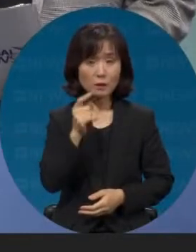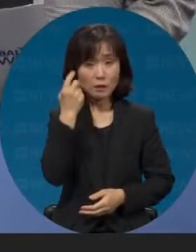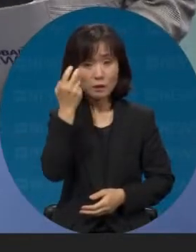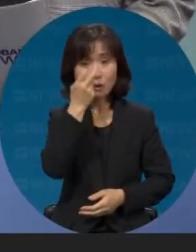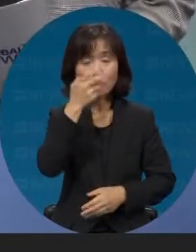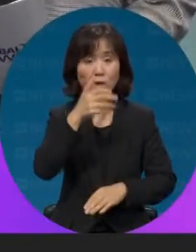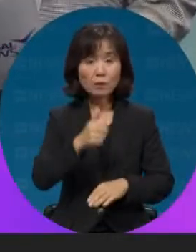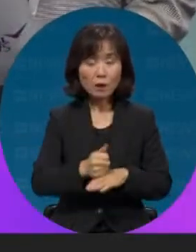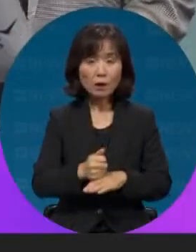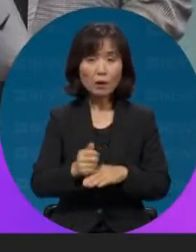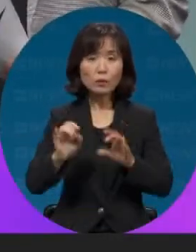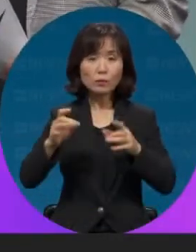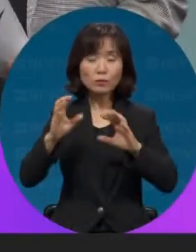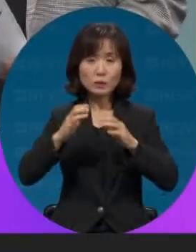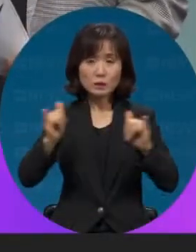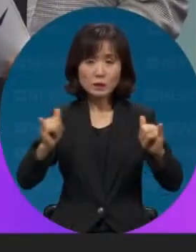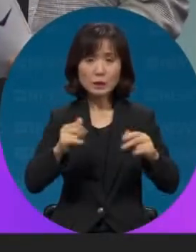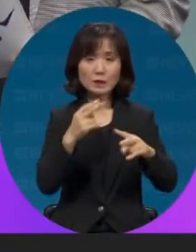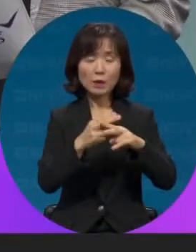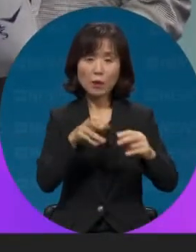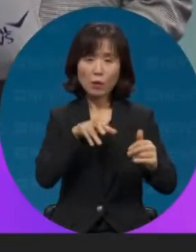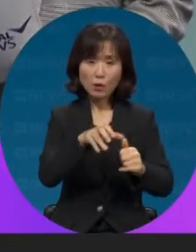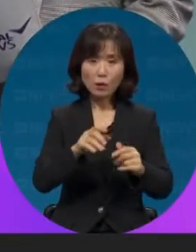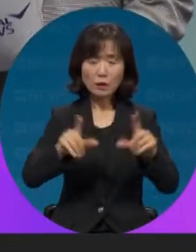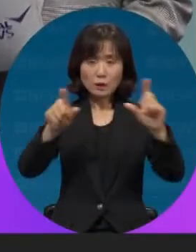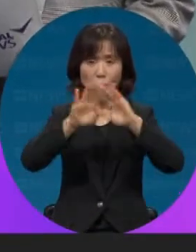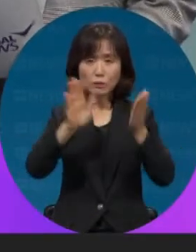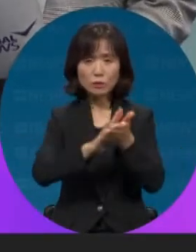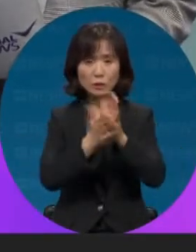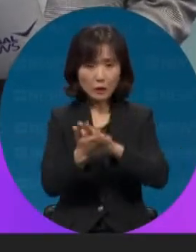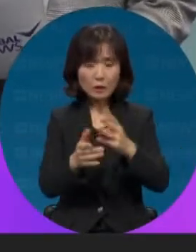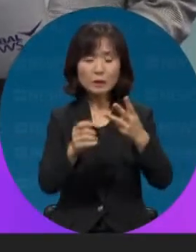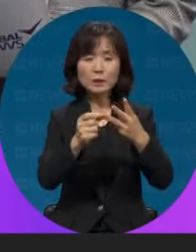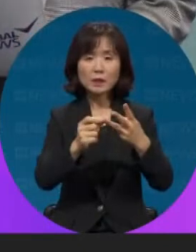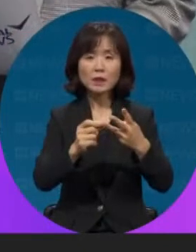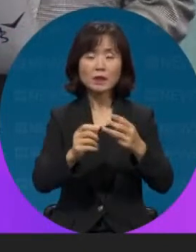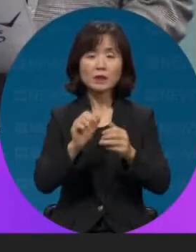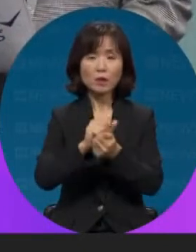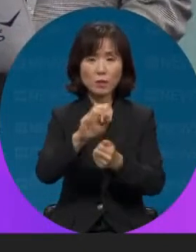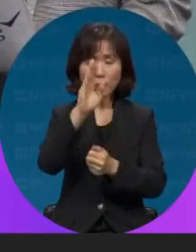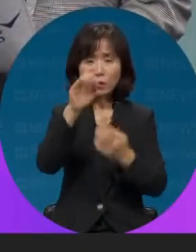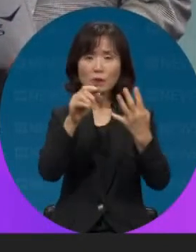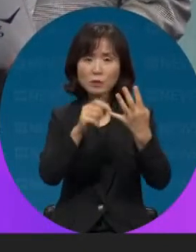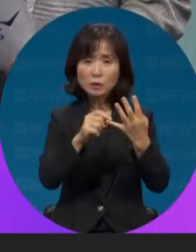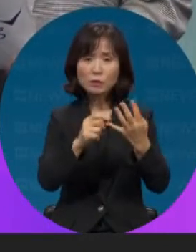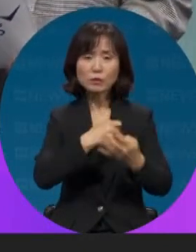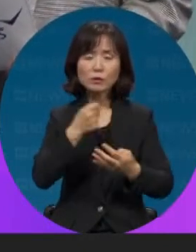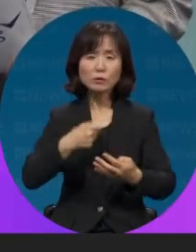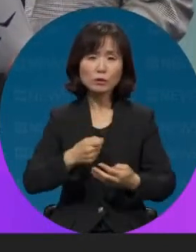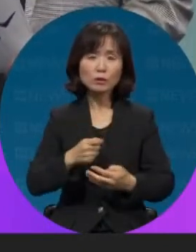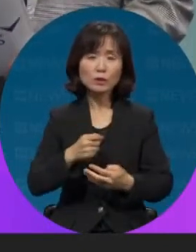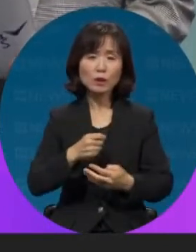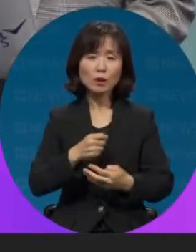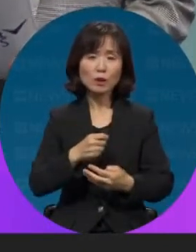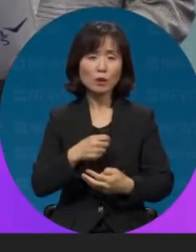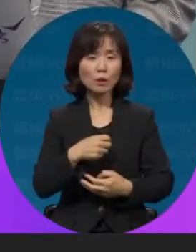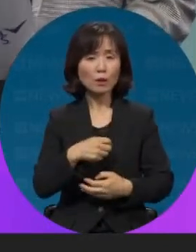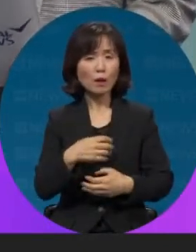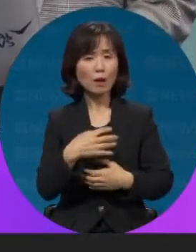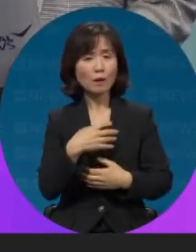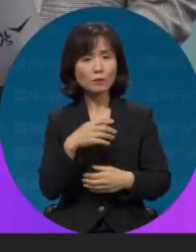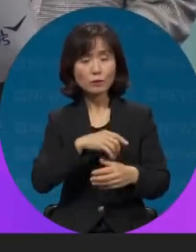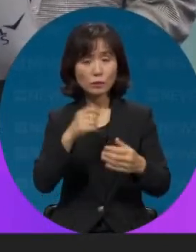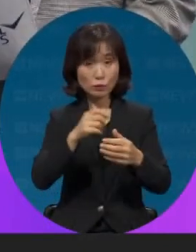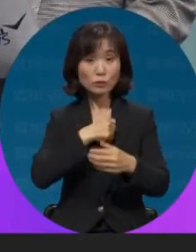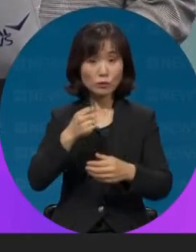국민들의 사이버 공적과 기후변화 또 전염병 에 이어 네 번째로 총괄 관계가 안보에 위협이 된다고 생각했습니다 하지만